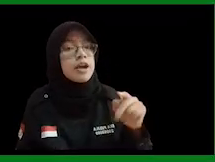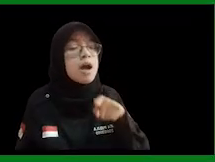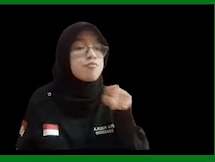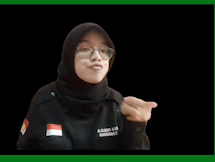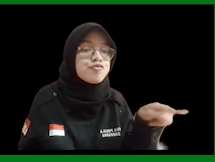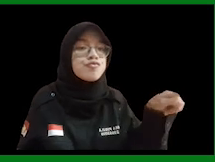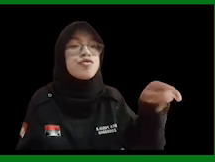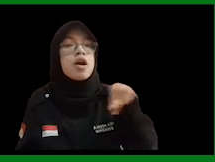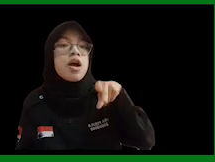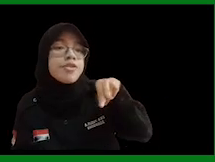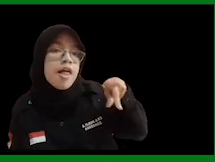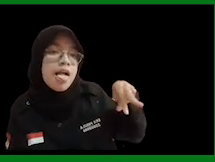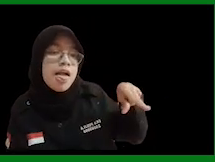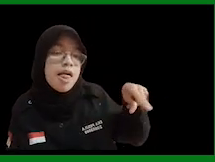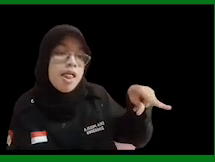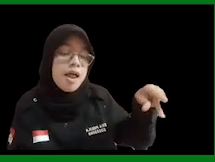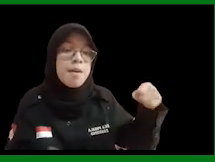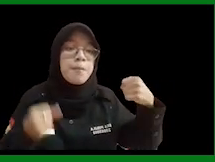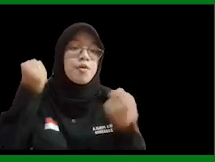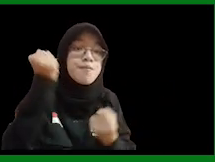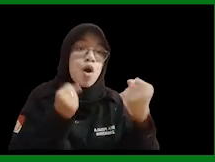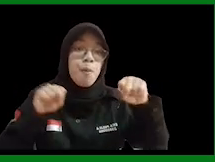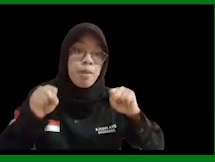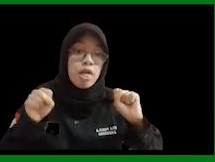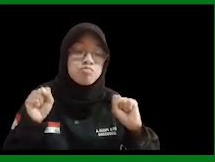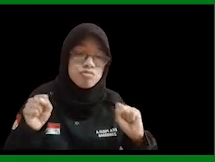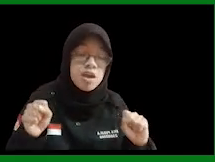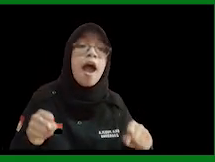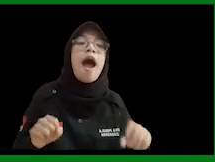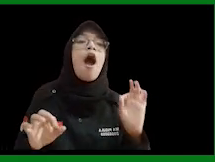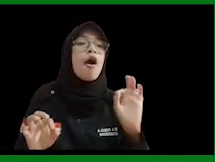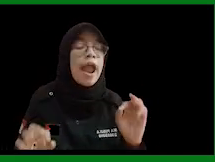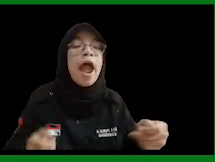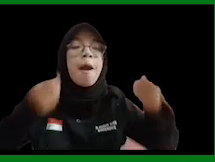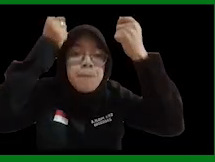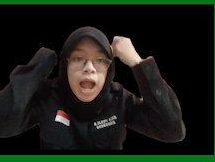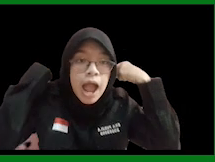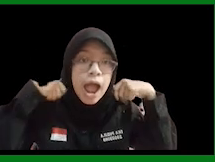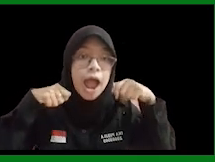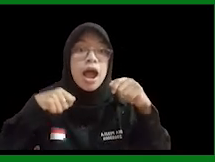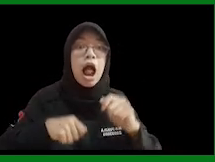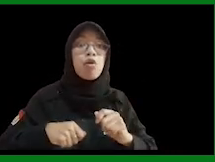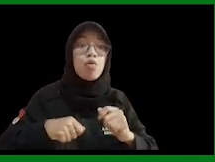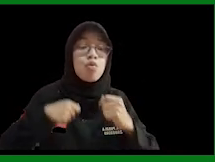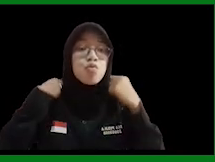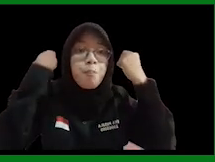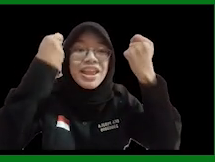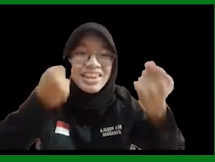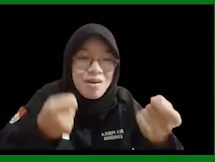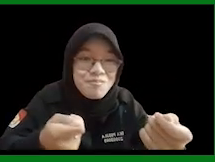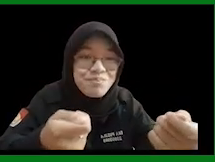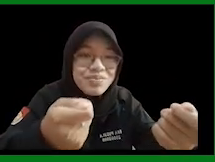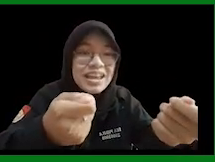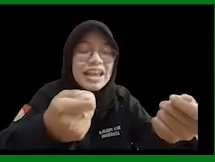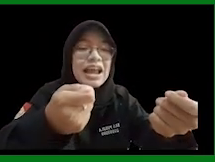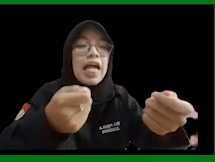Anda akan dibantu kembali untuk sampai pada kendaraan Anda dengan terlebih dahulu menyerahkan kembali kalung antrian prioritas dan